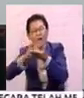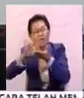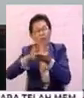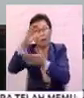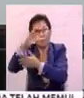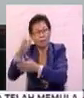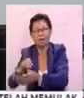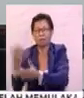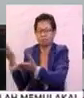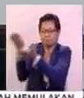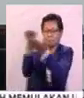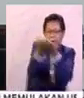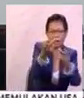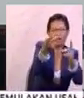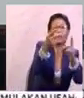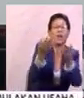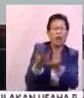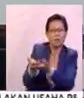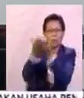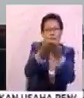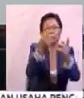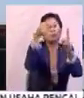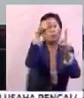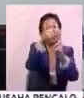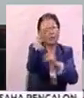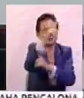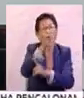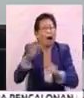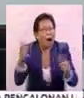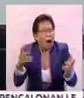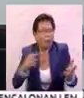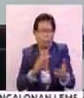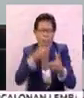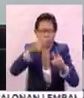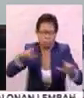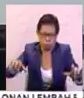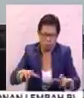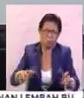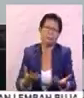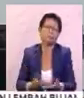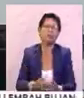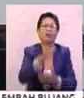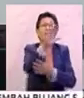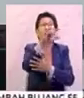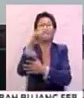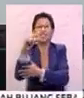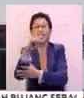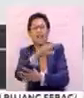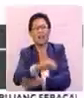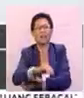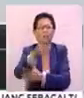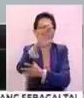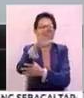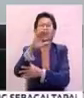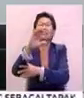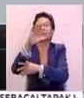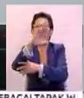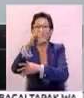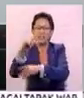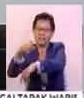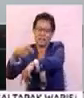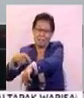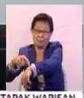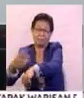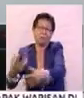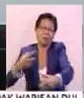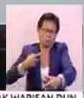to the government as to how it is we should approach the 5G generation and the 5G era. And as